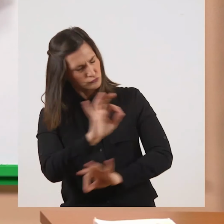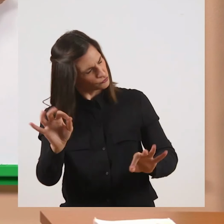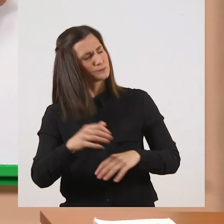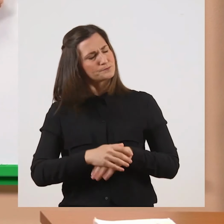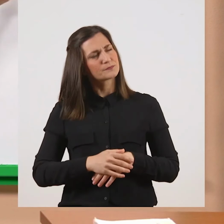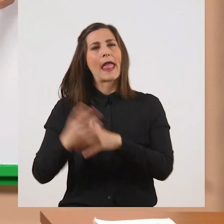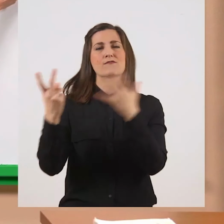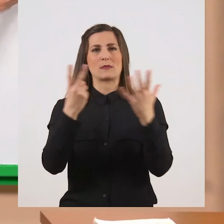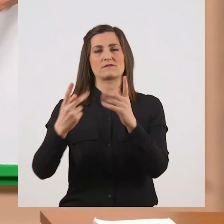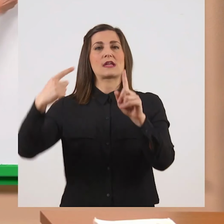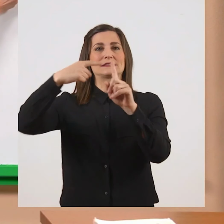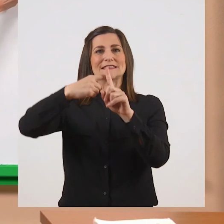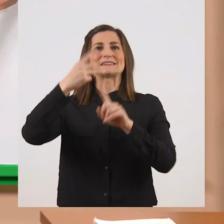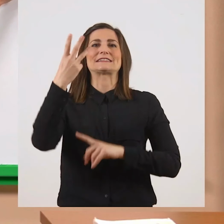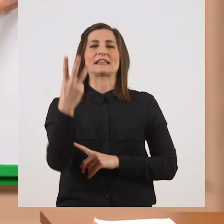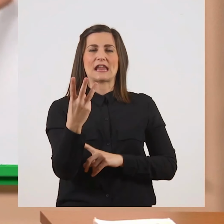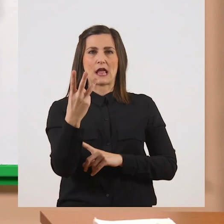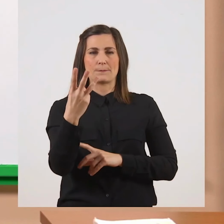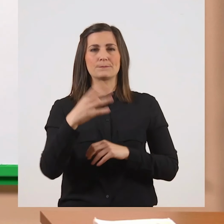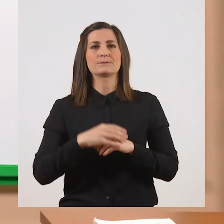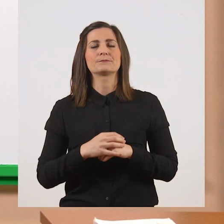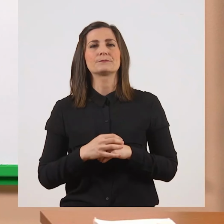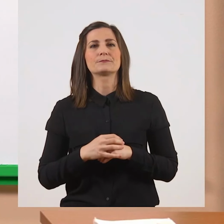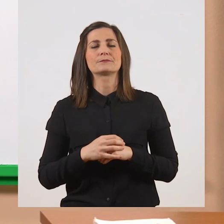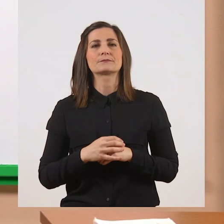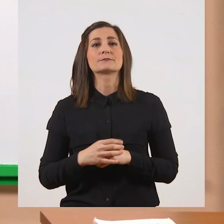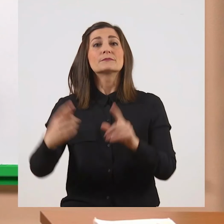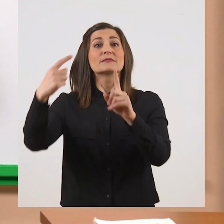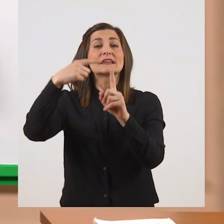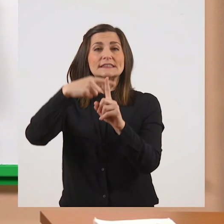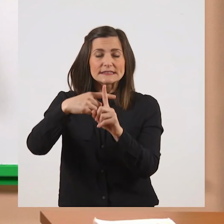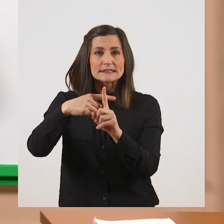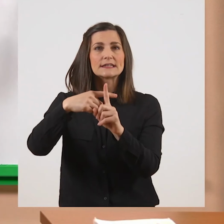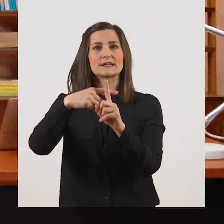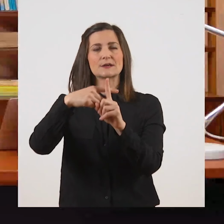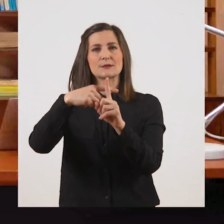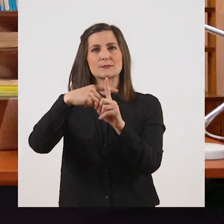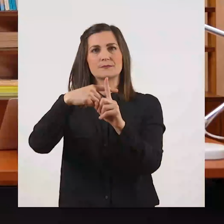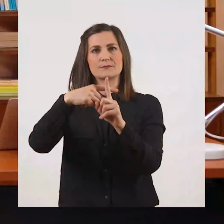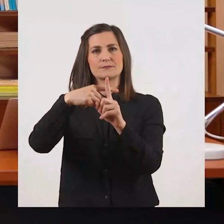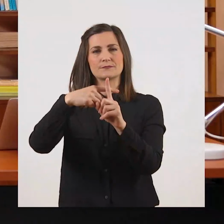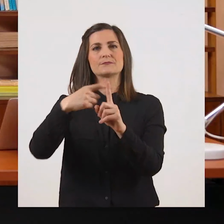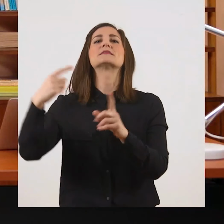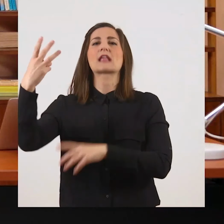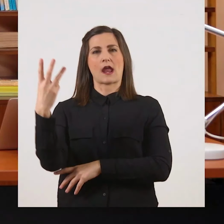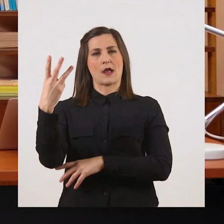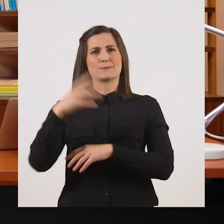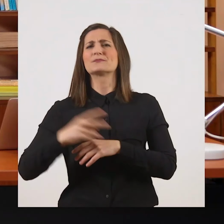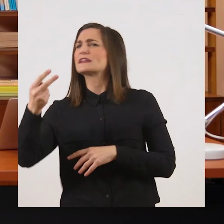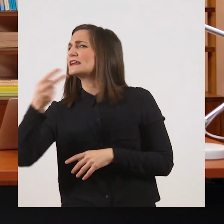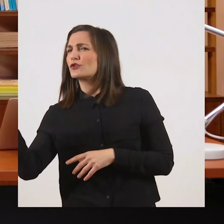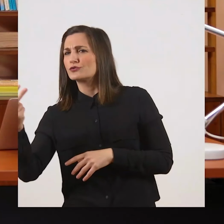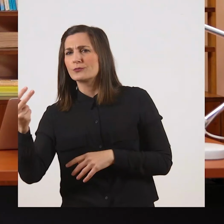Συν 3. Συν. Ωραία. Συν 3.